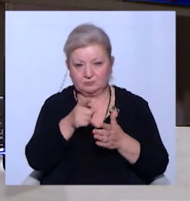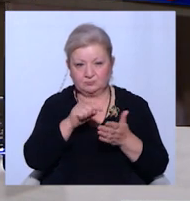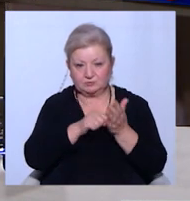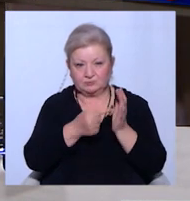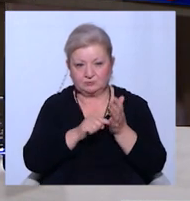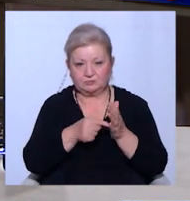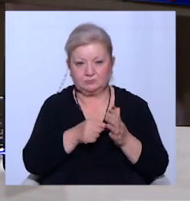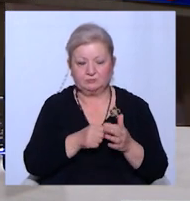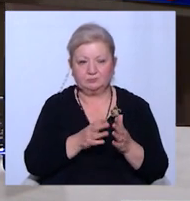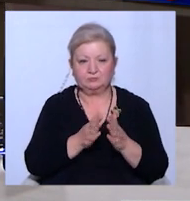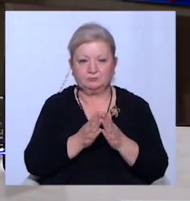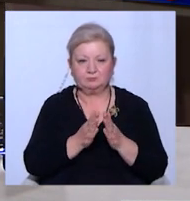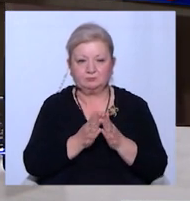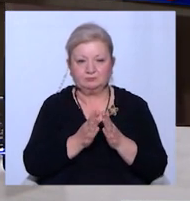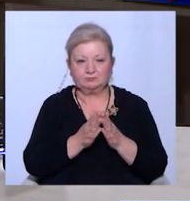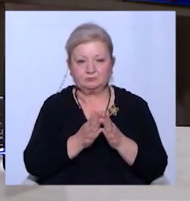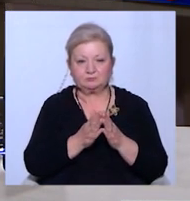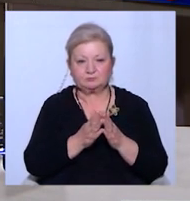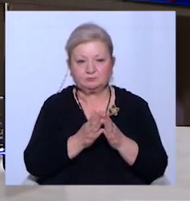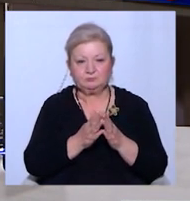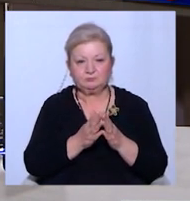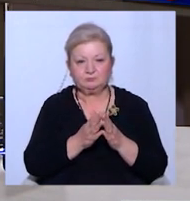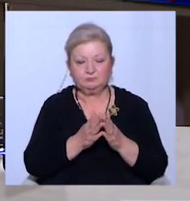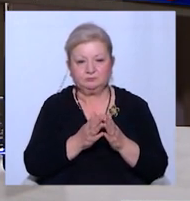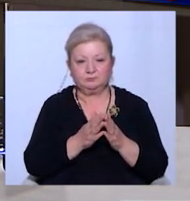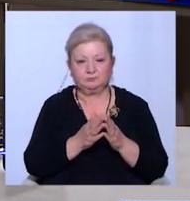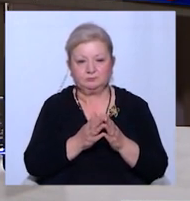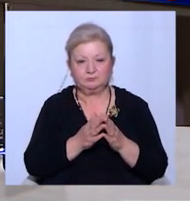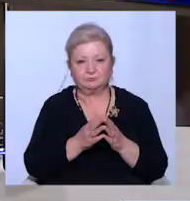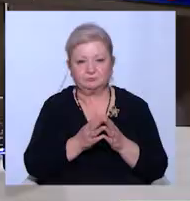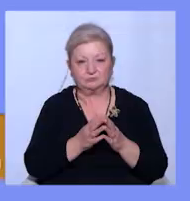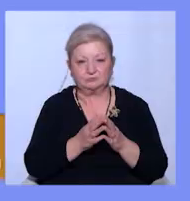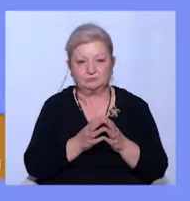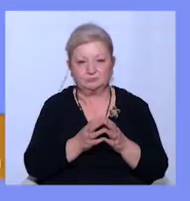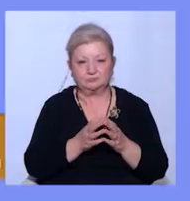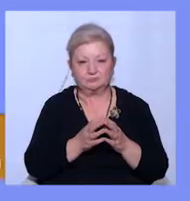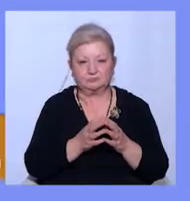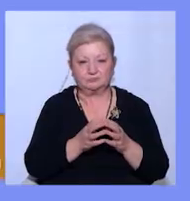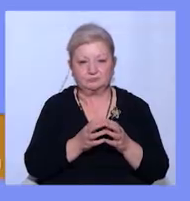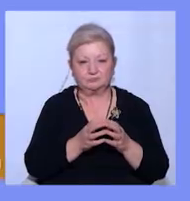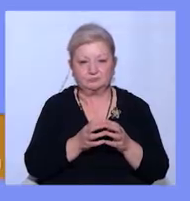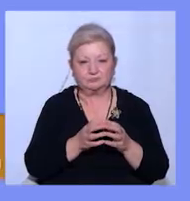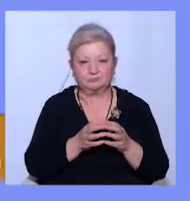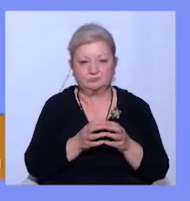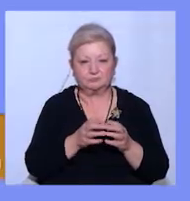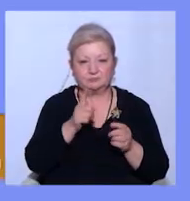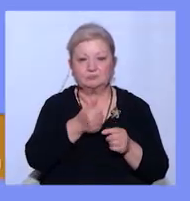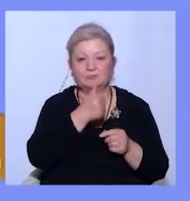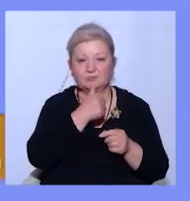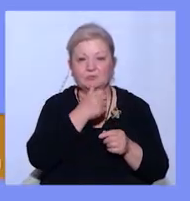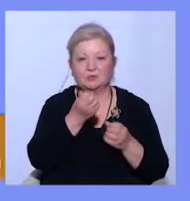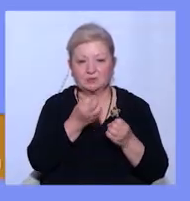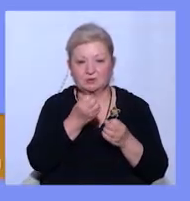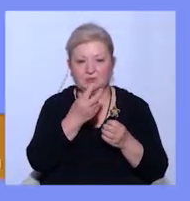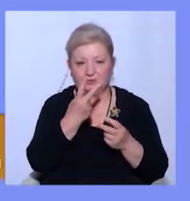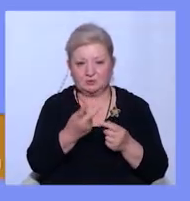ისევ ზარბაზანზე, მაგრამ რაღაცა პირობებს შევცვლით ახლა. ჯერ გავისროლოთ ჰორიზონტისადმი